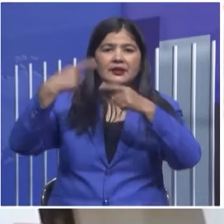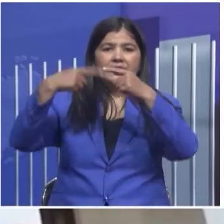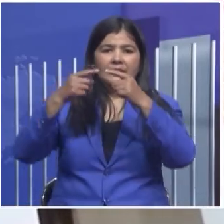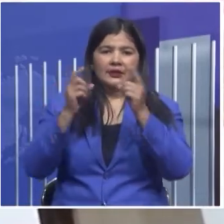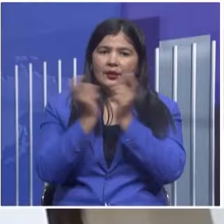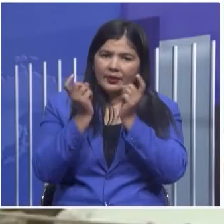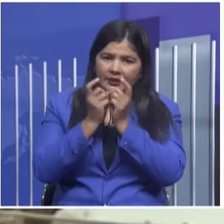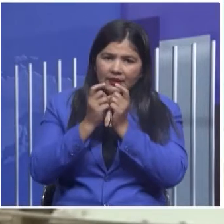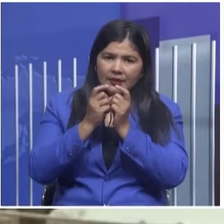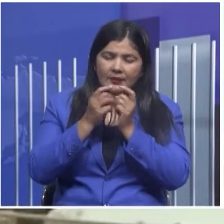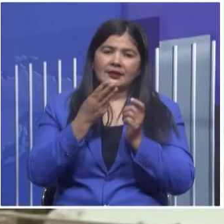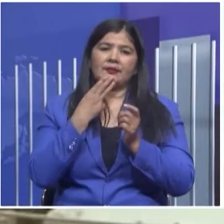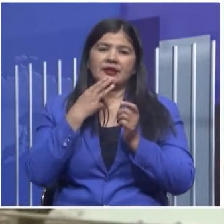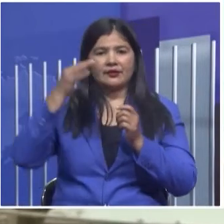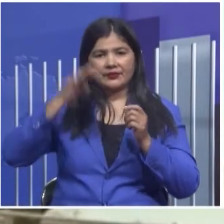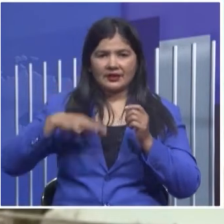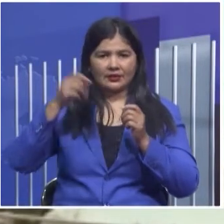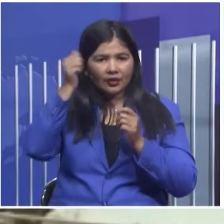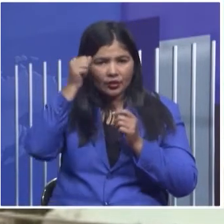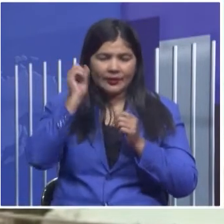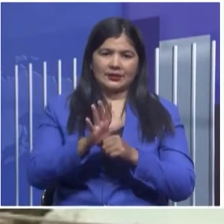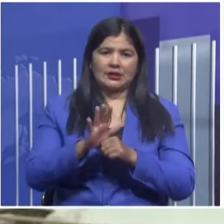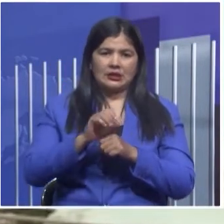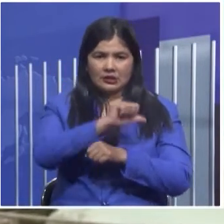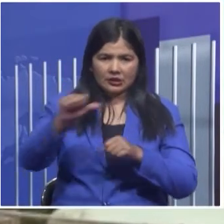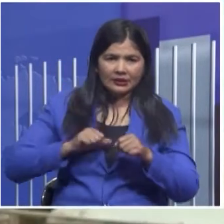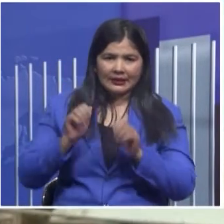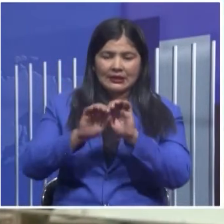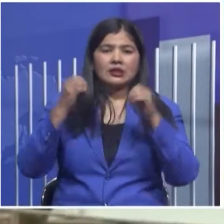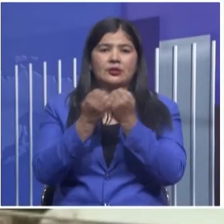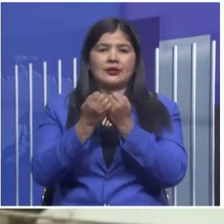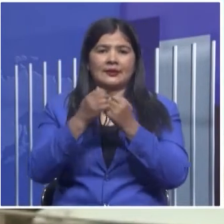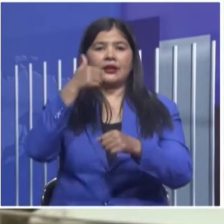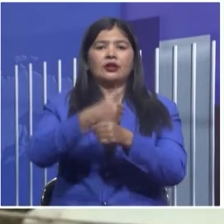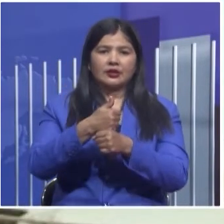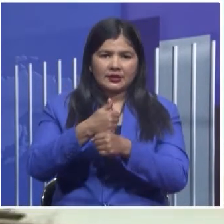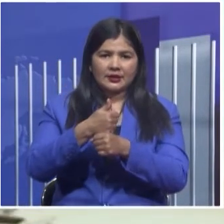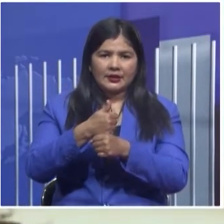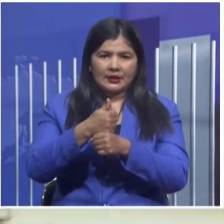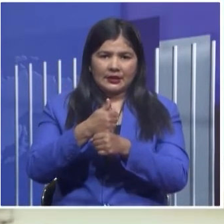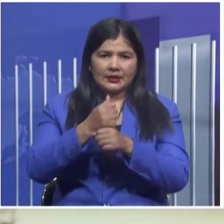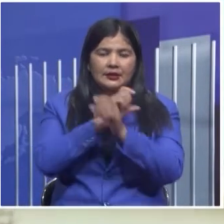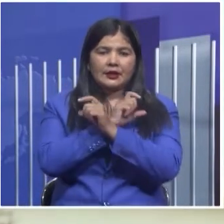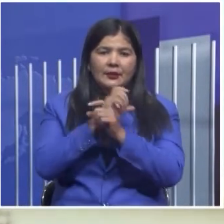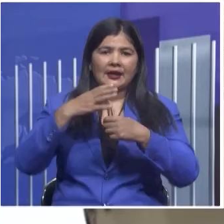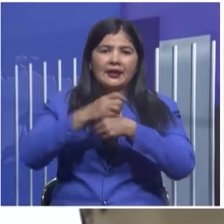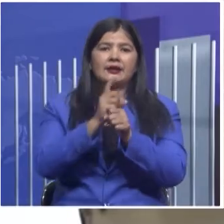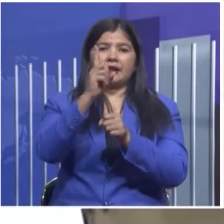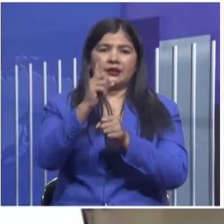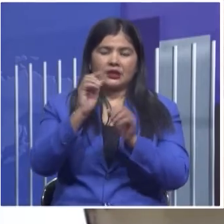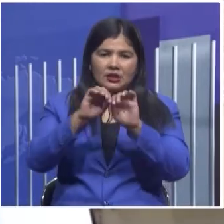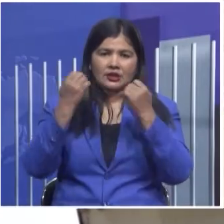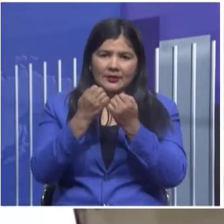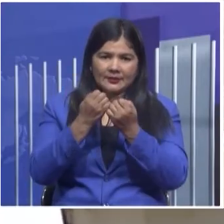सो बैठकबाट मिति तोकिन सक्ने अनुमान छ। तर जनता समाजवादीका अध्यक्ष उपेन्द्र यादव र नेकपा एकीकृत समाजवादीका